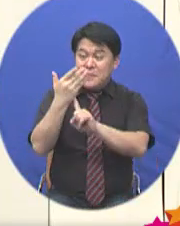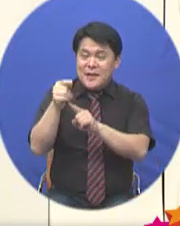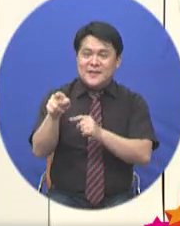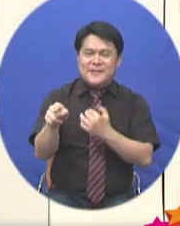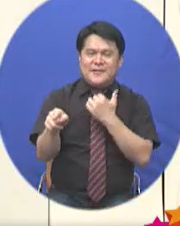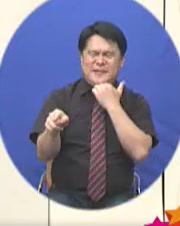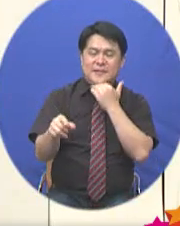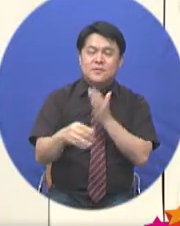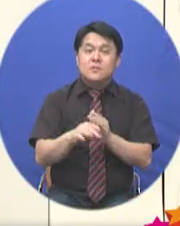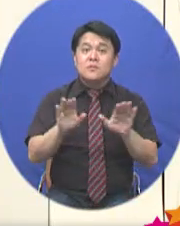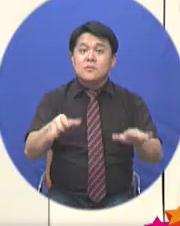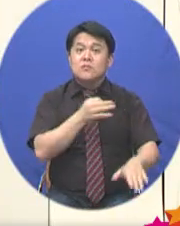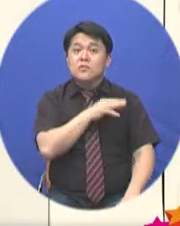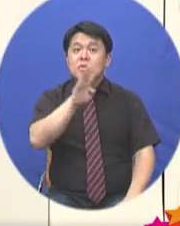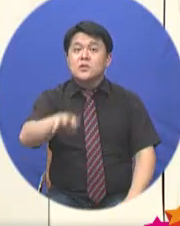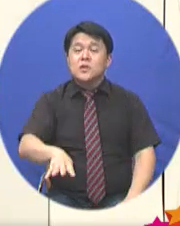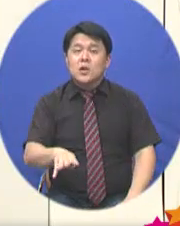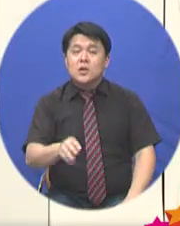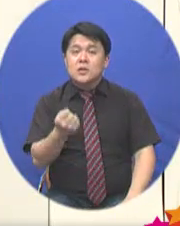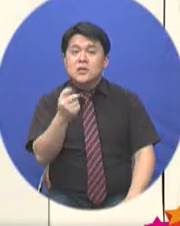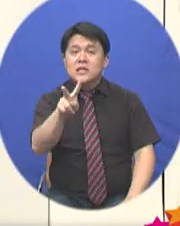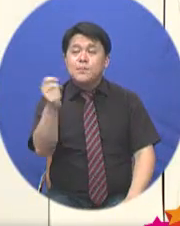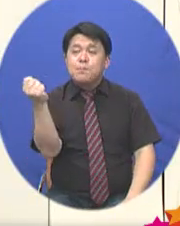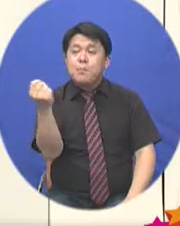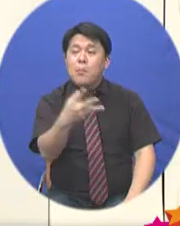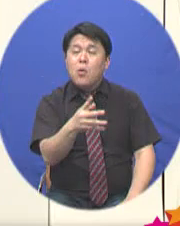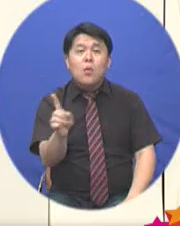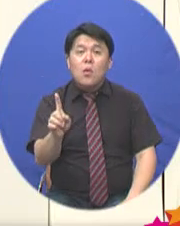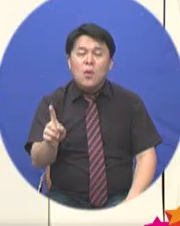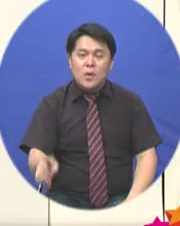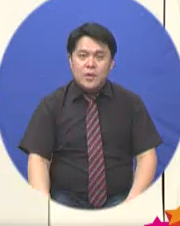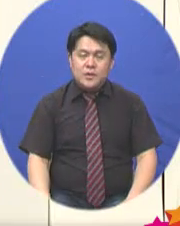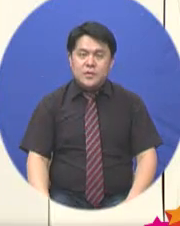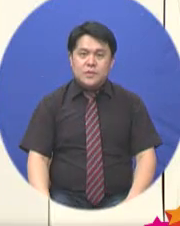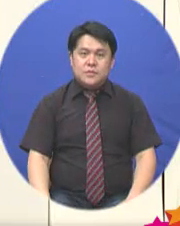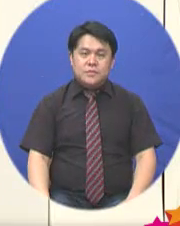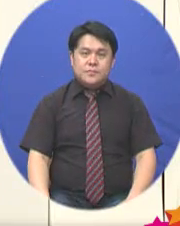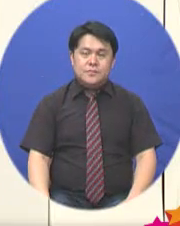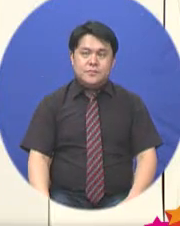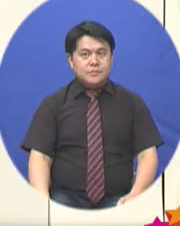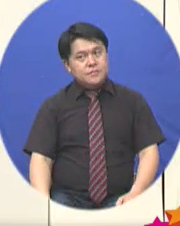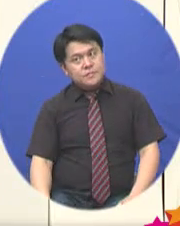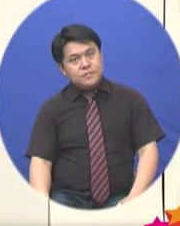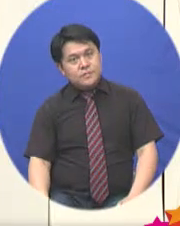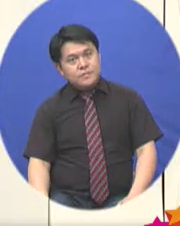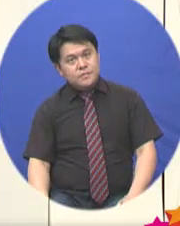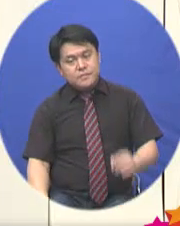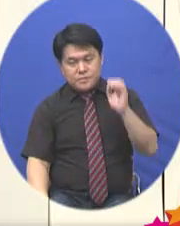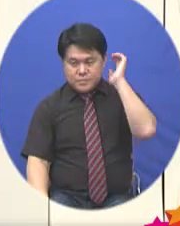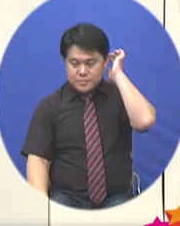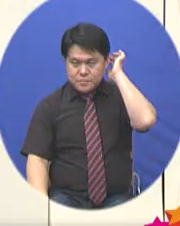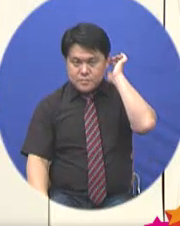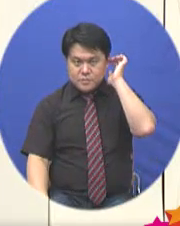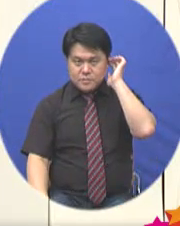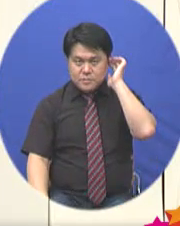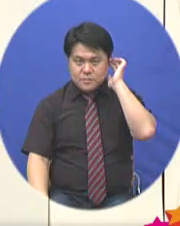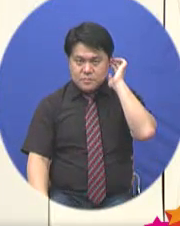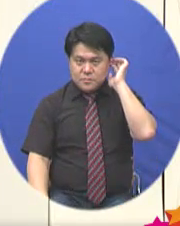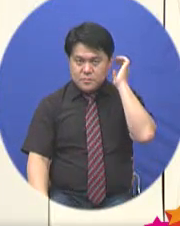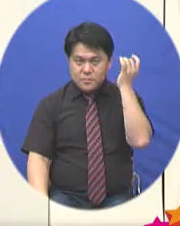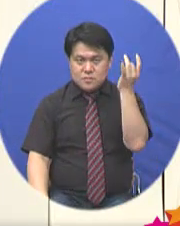아이고. 부천에서는 지금 채널이 몇 번으로 방영되고 있나요? 근데 이게 이제